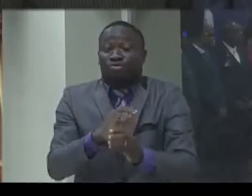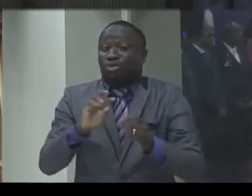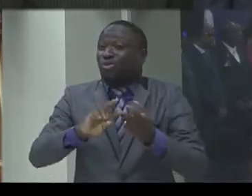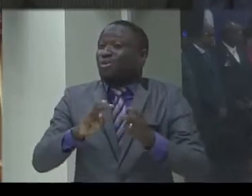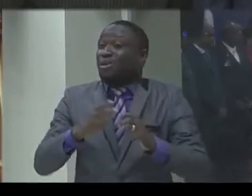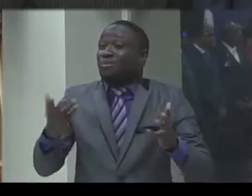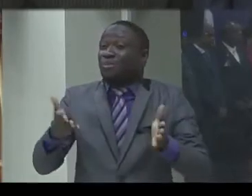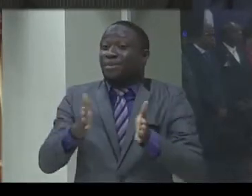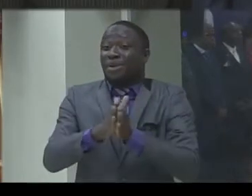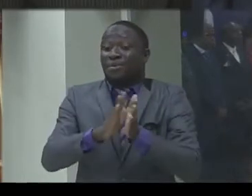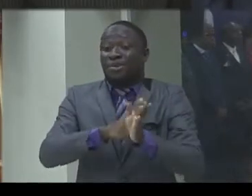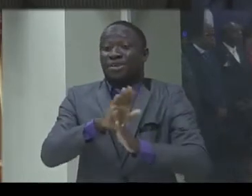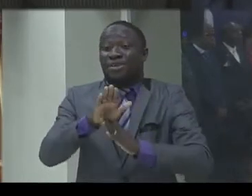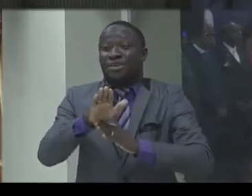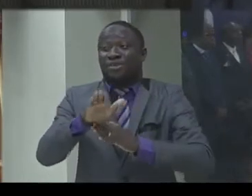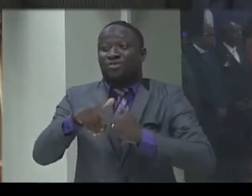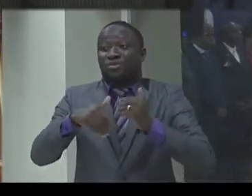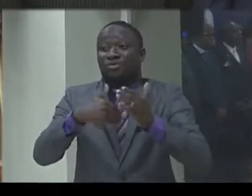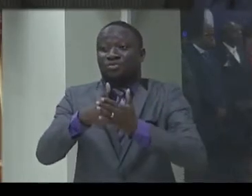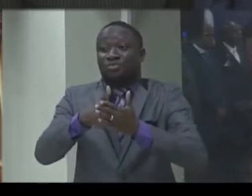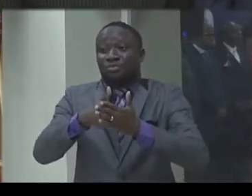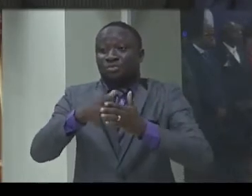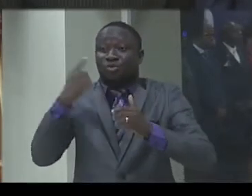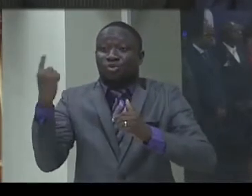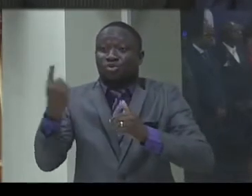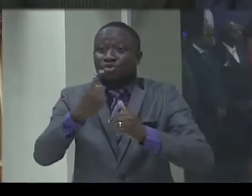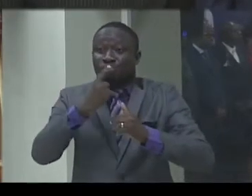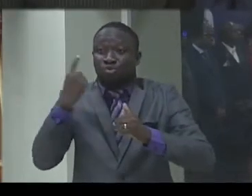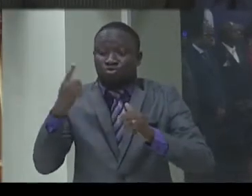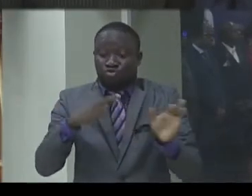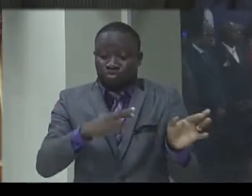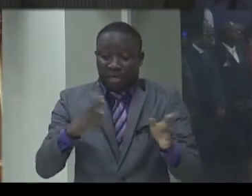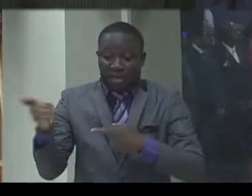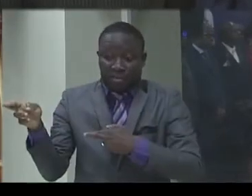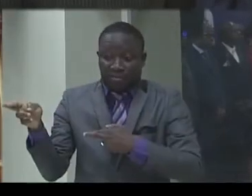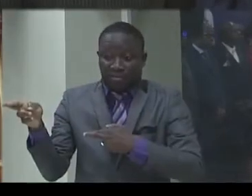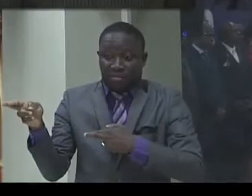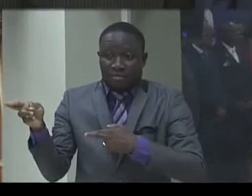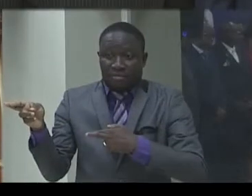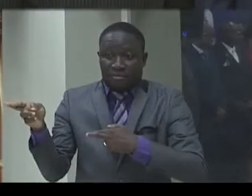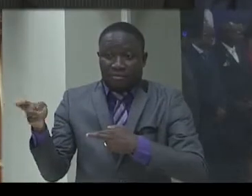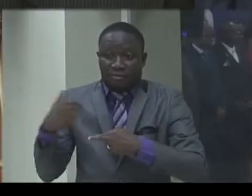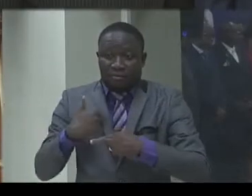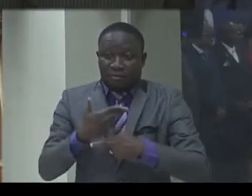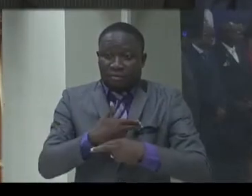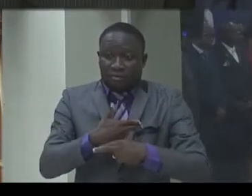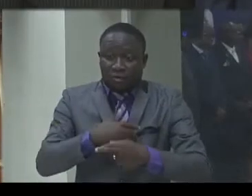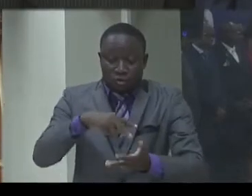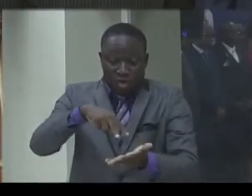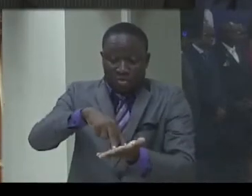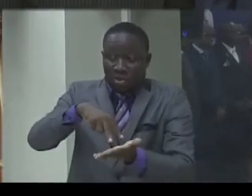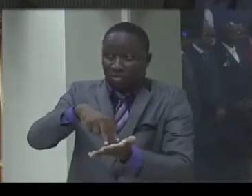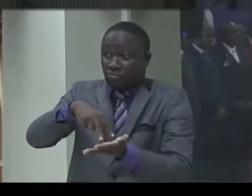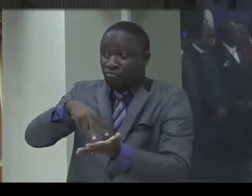tou pou yon toujou ete disponim. Noumete sou pie